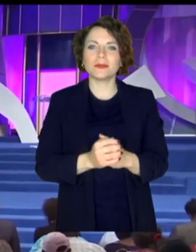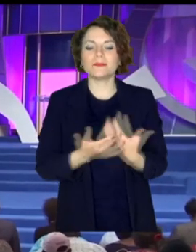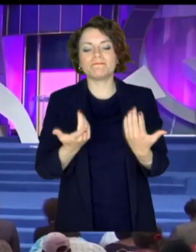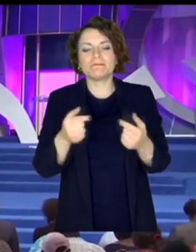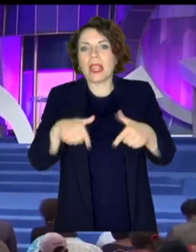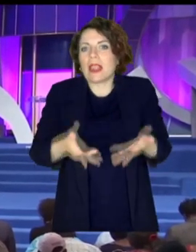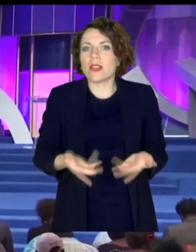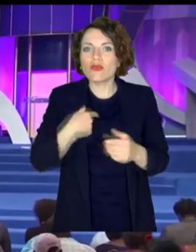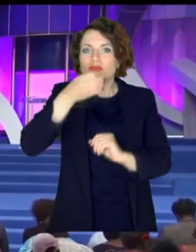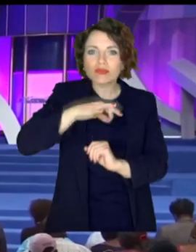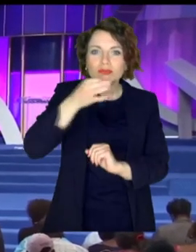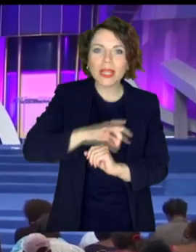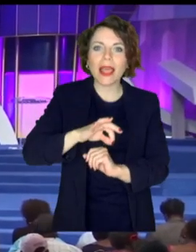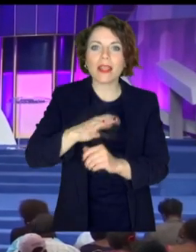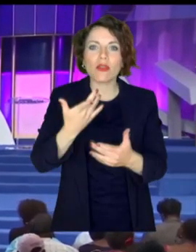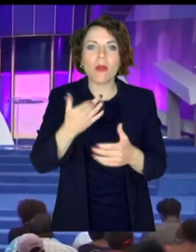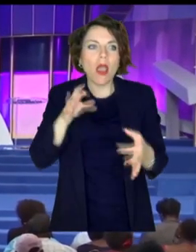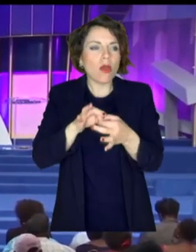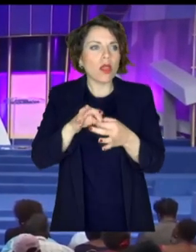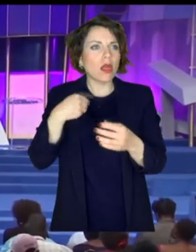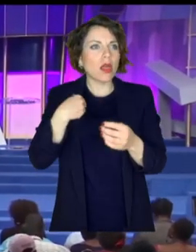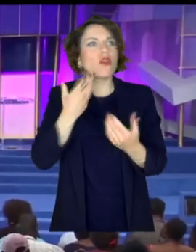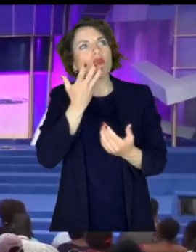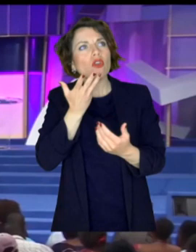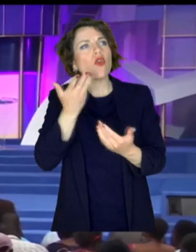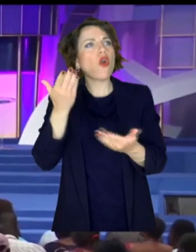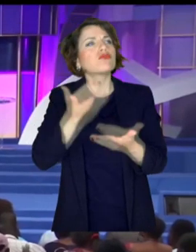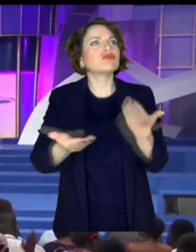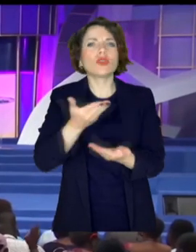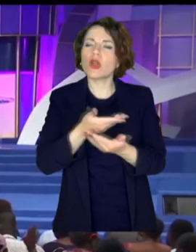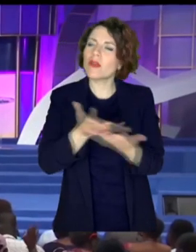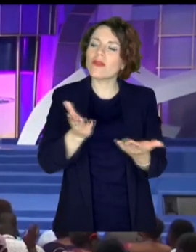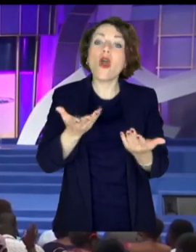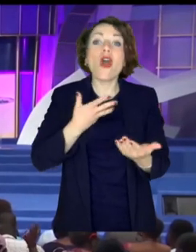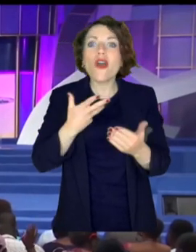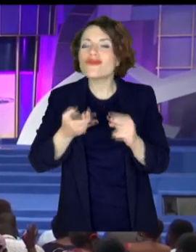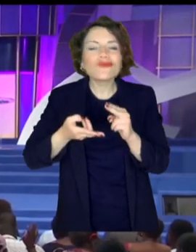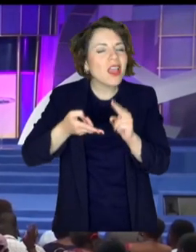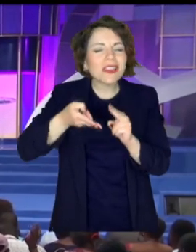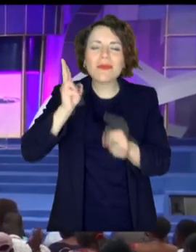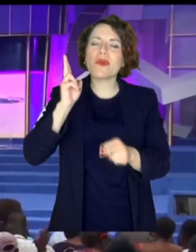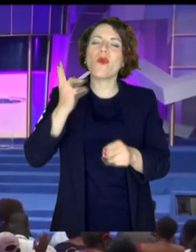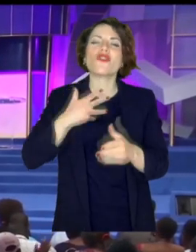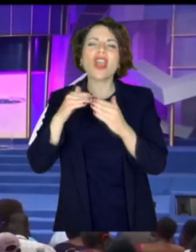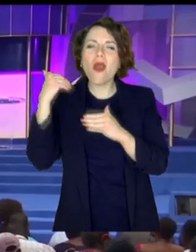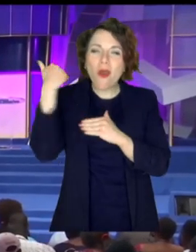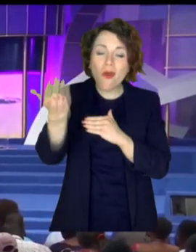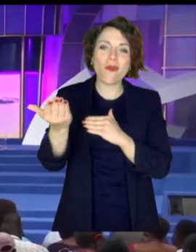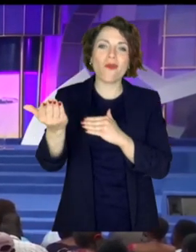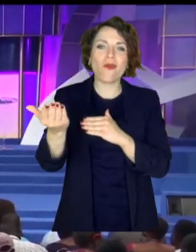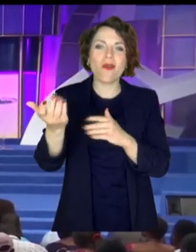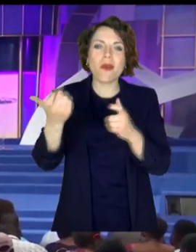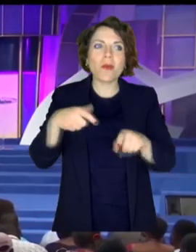condividendo con voi non si basa soltanto su ciò che ho pensato di condividere con voi, va ben al di là. si basa su ciò che il